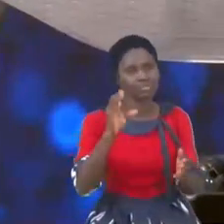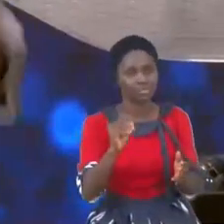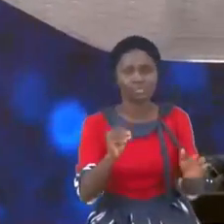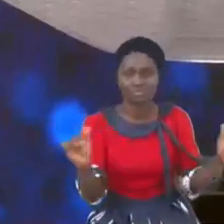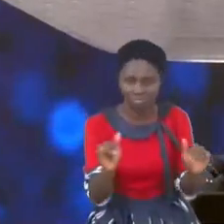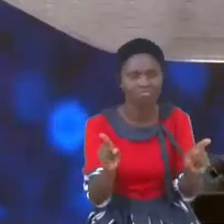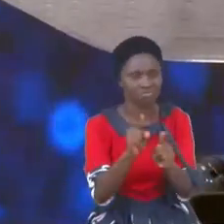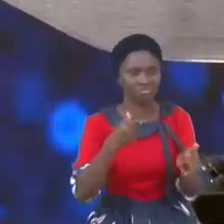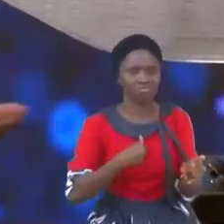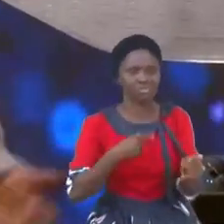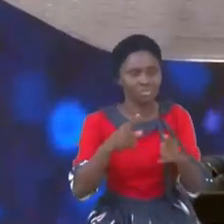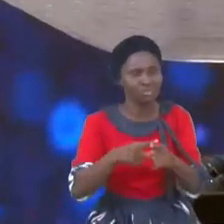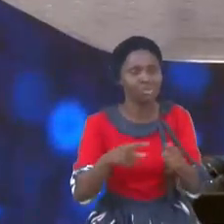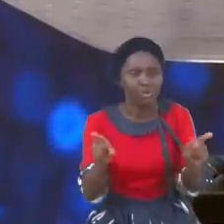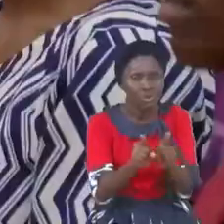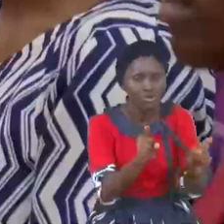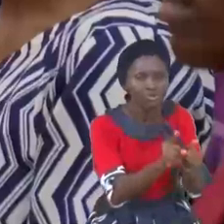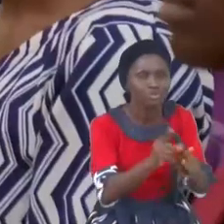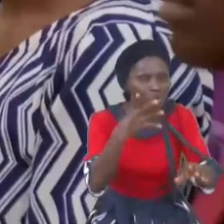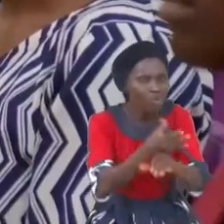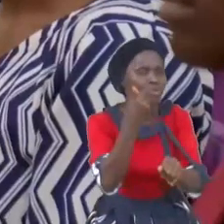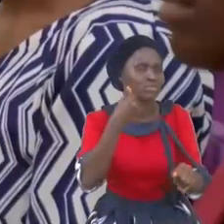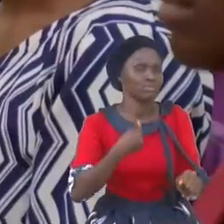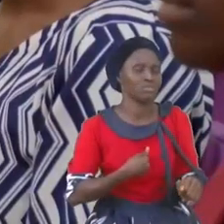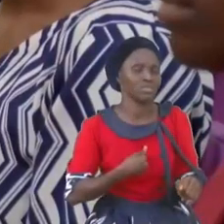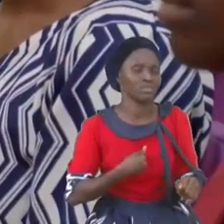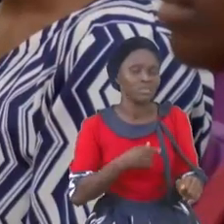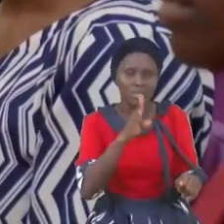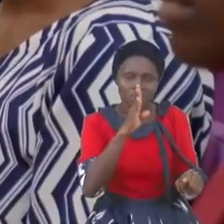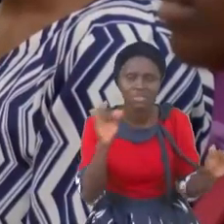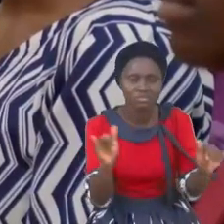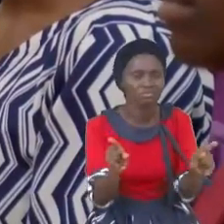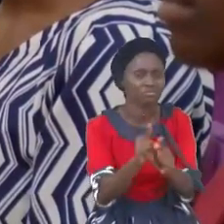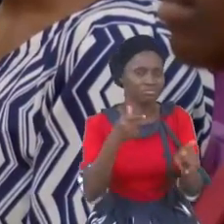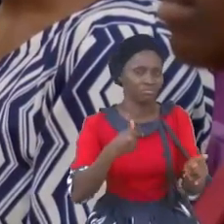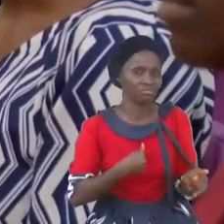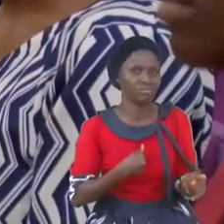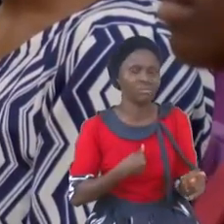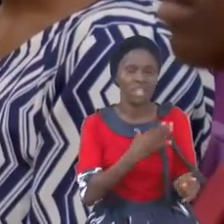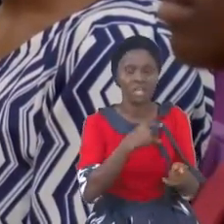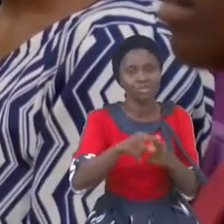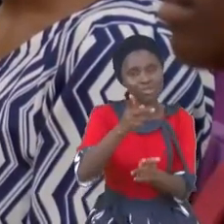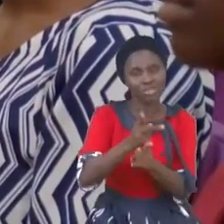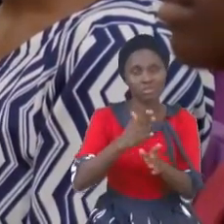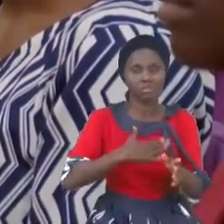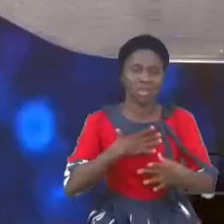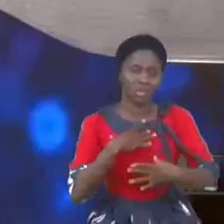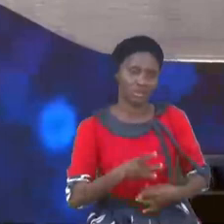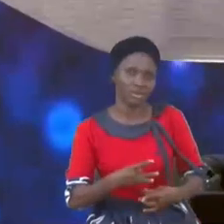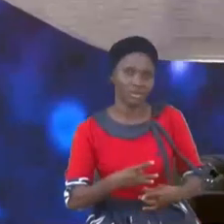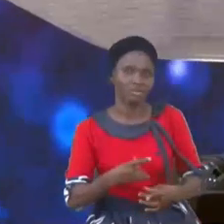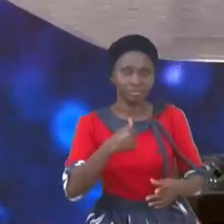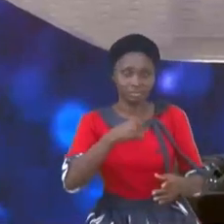aussi. Soyez comme moi pour garder mon intérêt. Je me suis sacrifié,